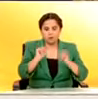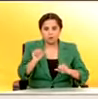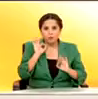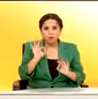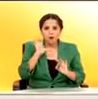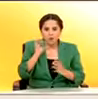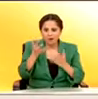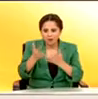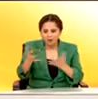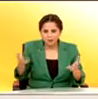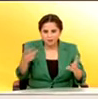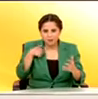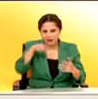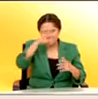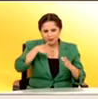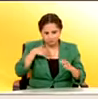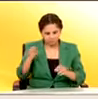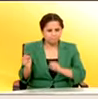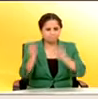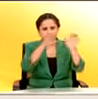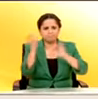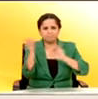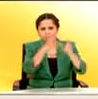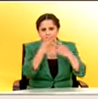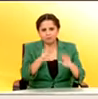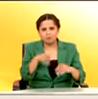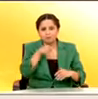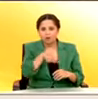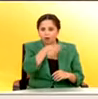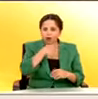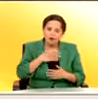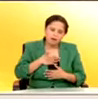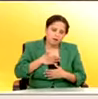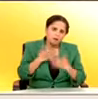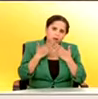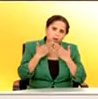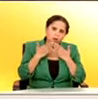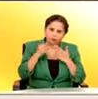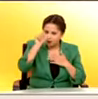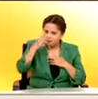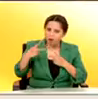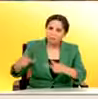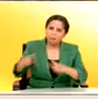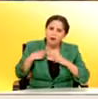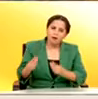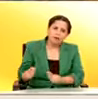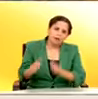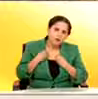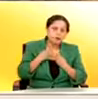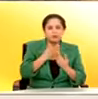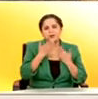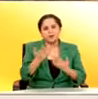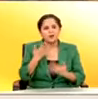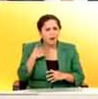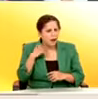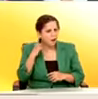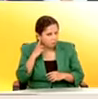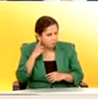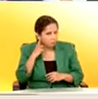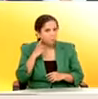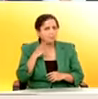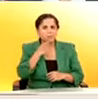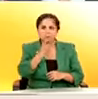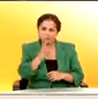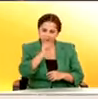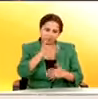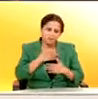अवशेष भेजे जाने को लेकर भारतवासियों का आभार जता रहे थे। मैंने जब भी यह सुना तो